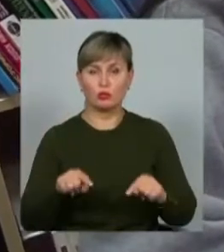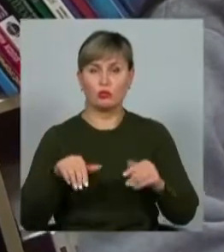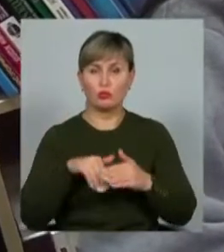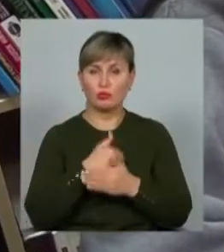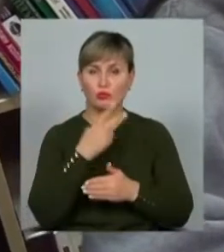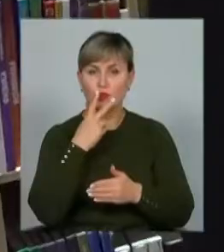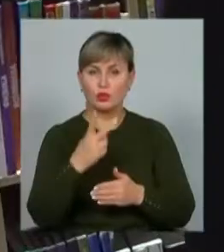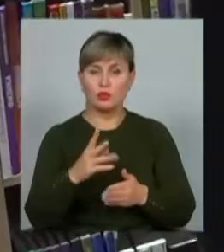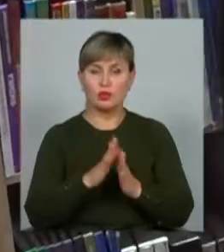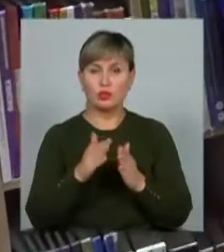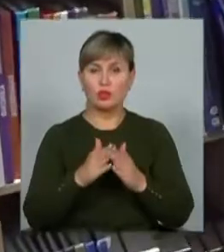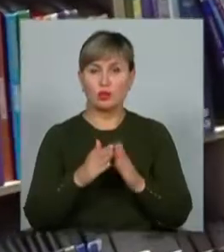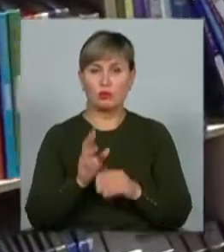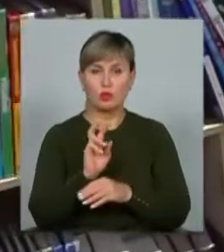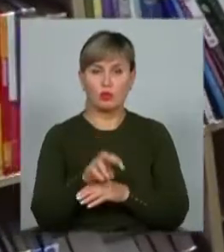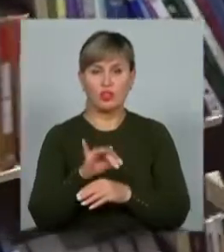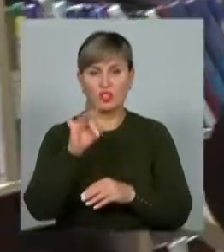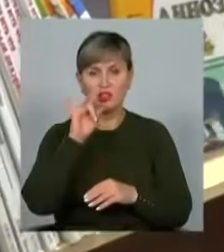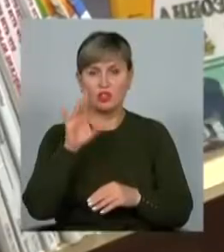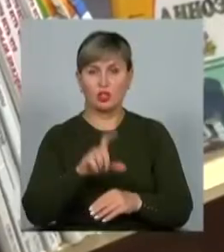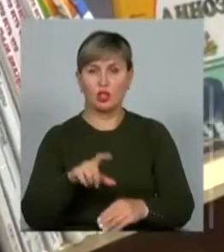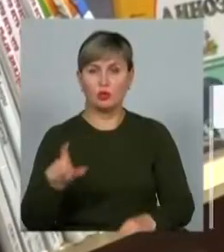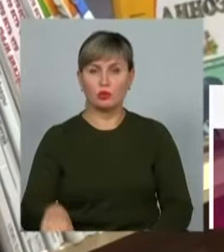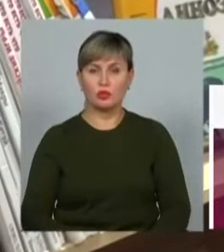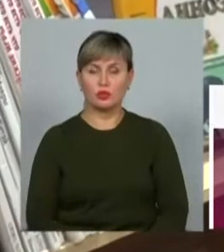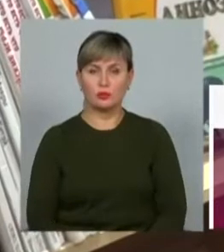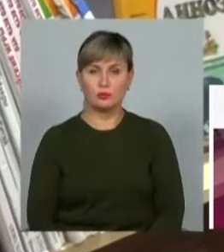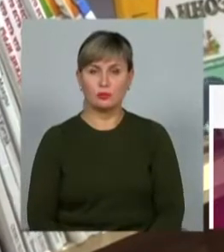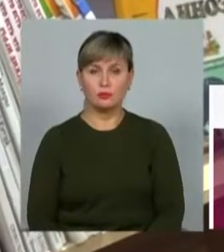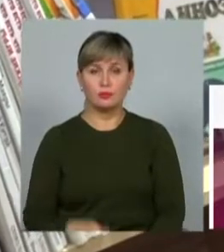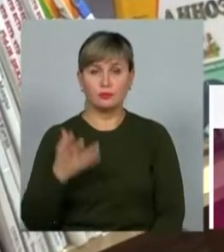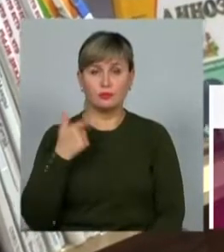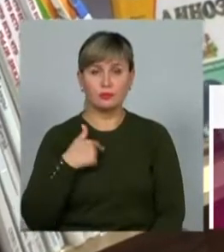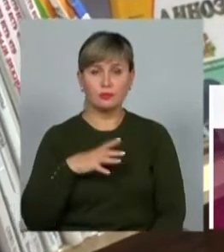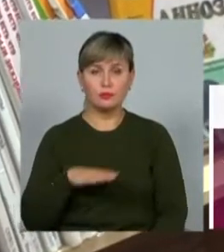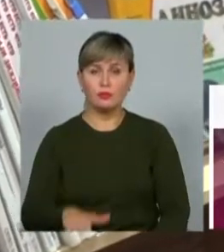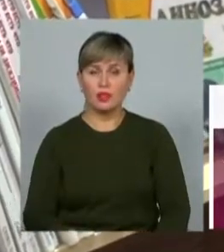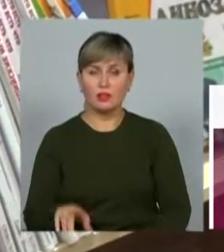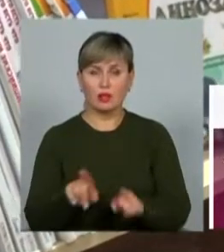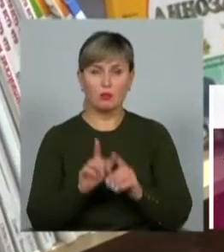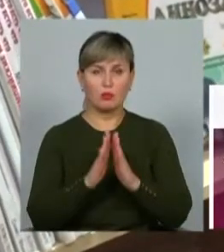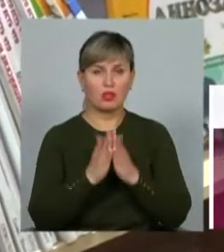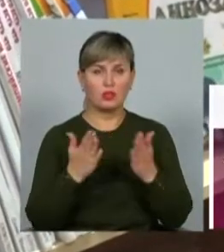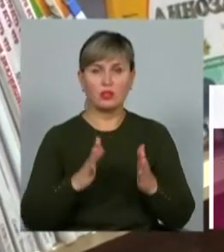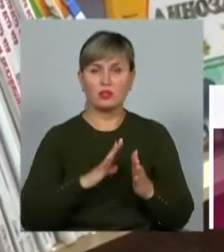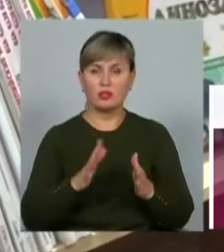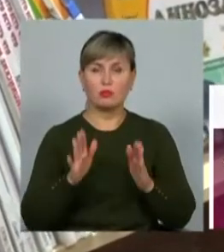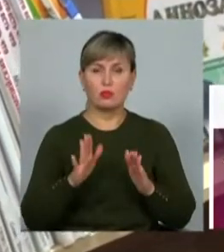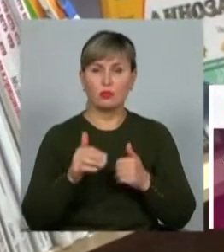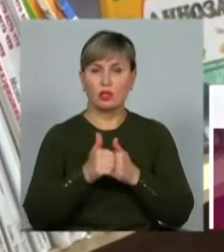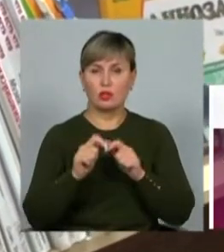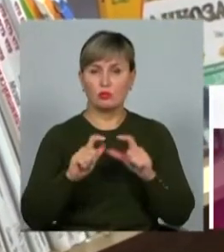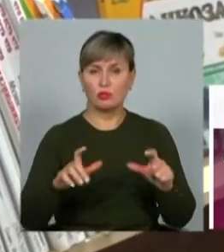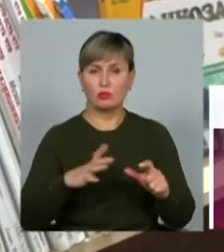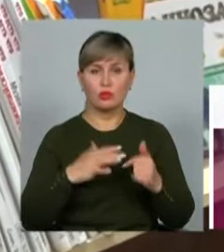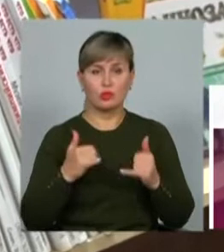формат книжных домов приходят и известные люди. Когда мы были маленькими, таких библиотек не было. Они только при школах были. Сейчас